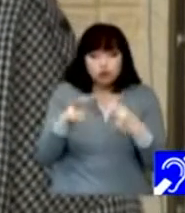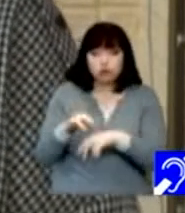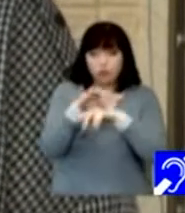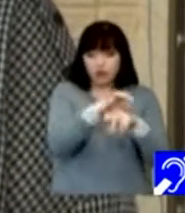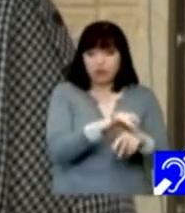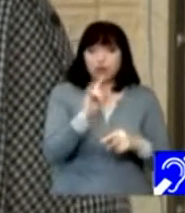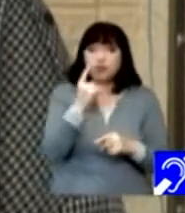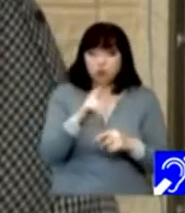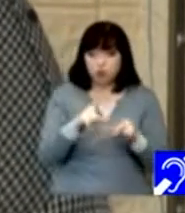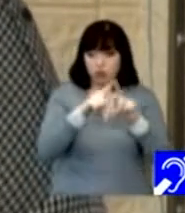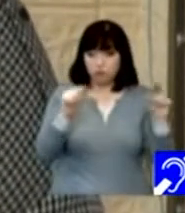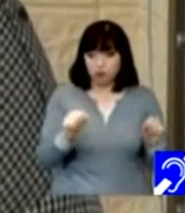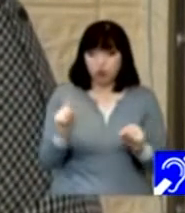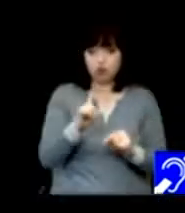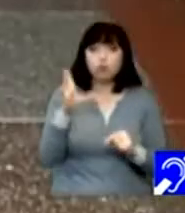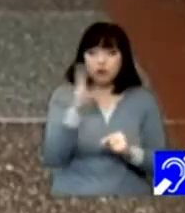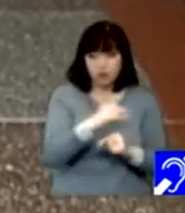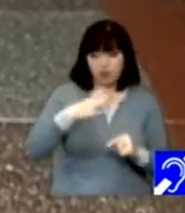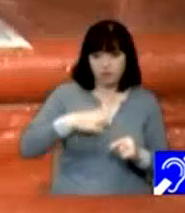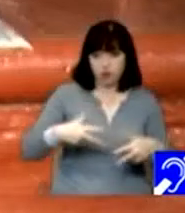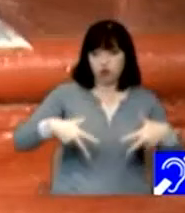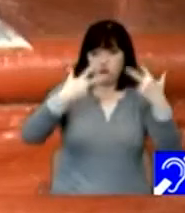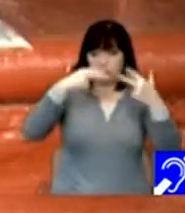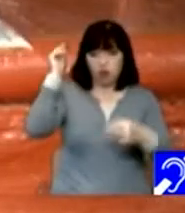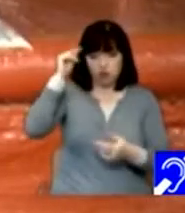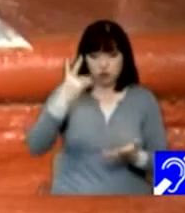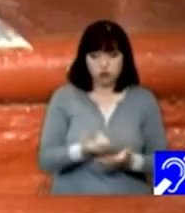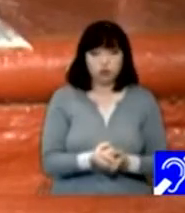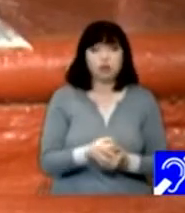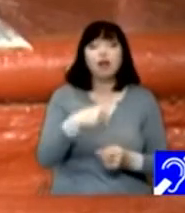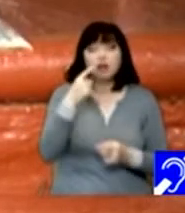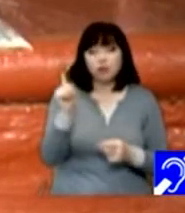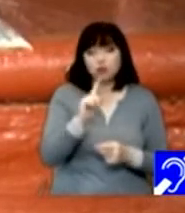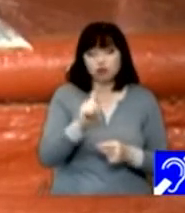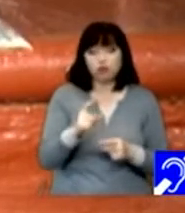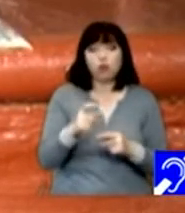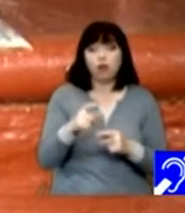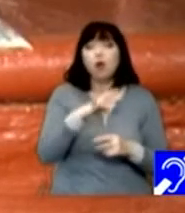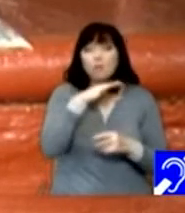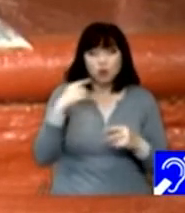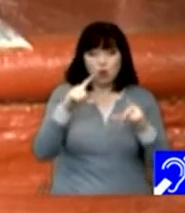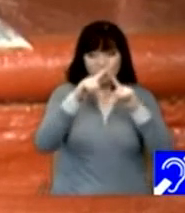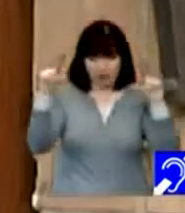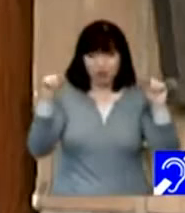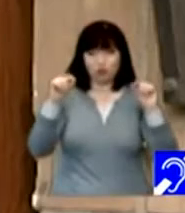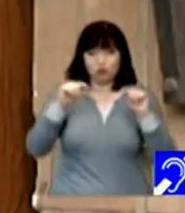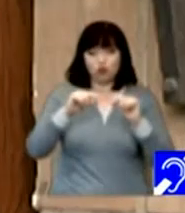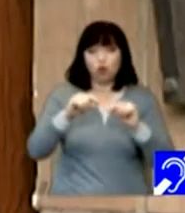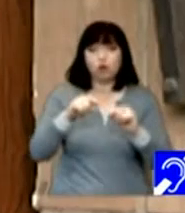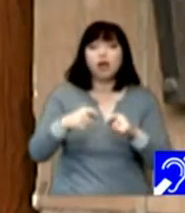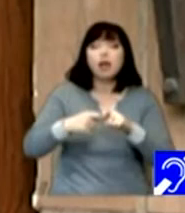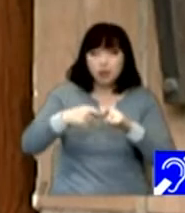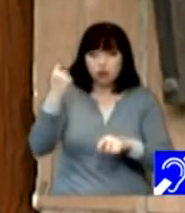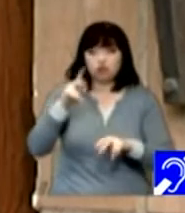la sistemul online. Autoritățile spun că în același timp în mai multe instituții de învățământ se